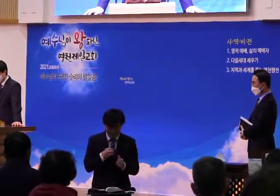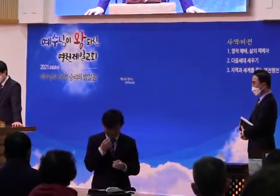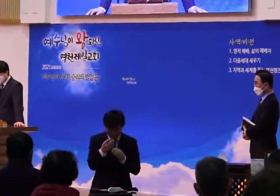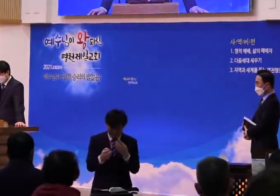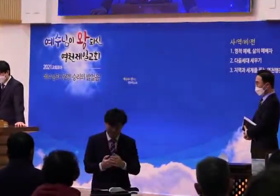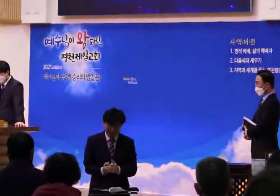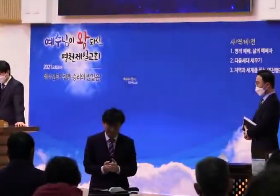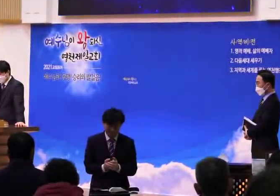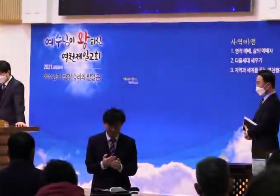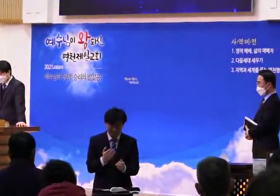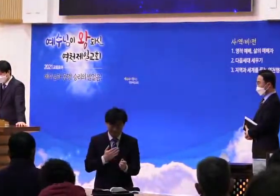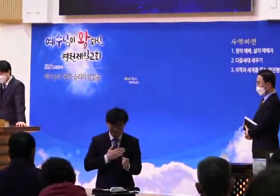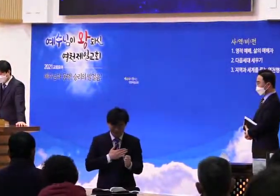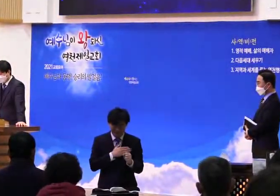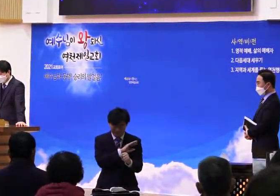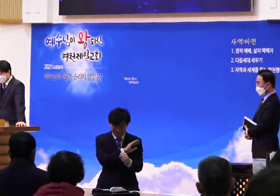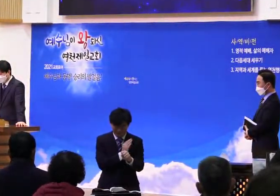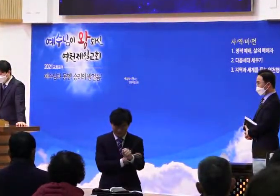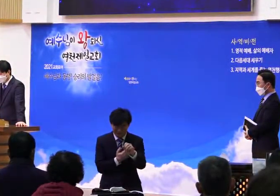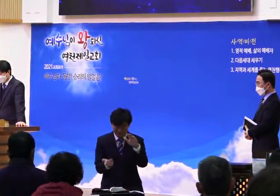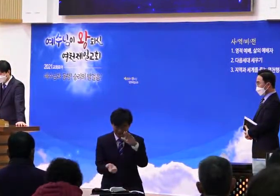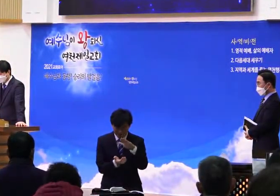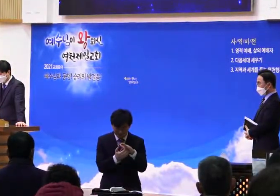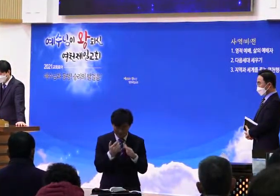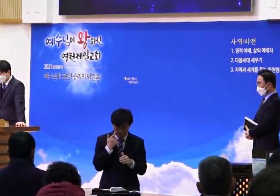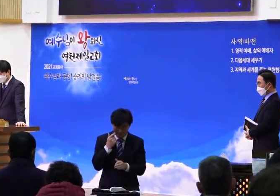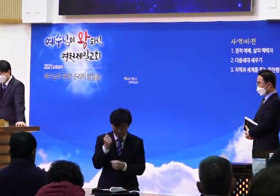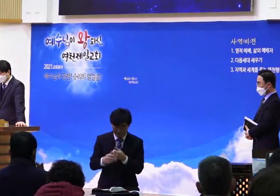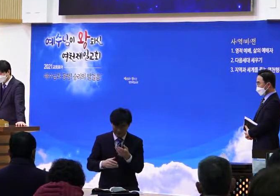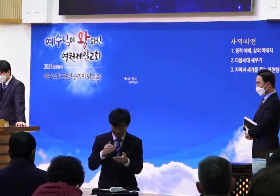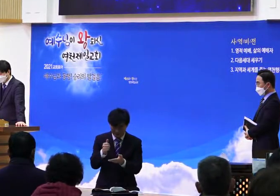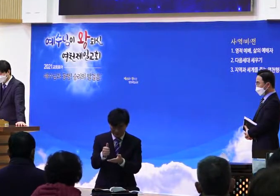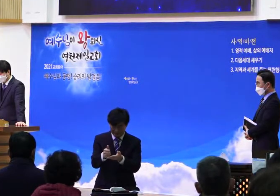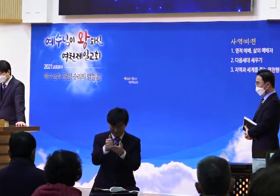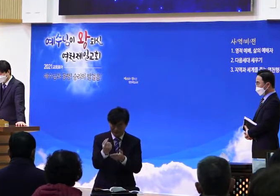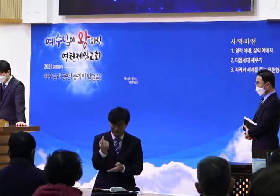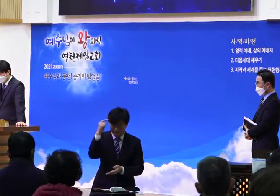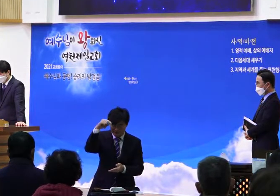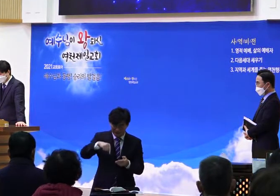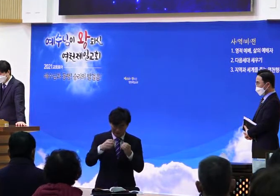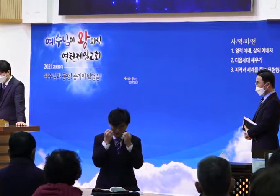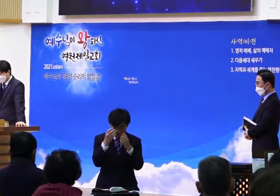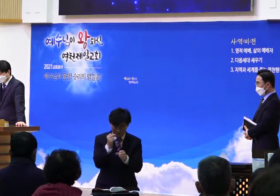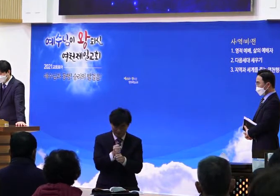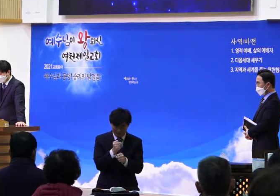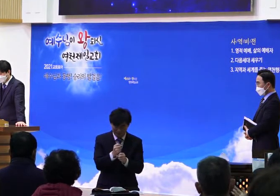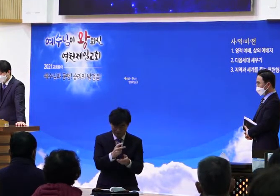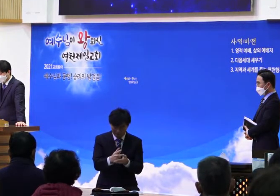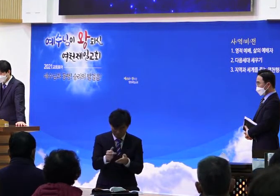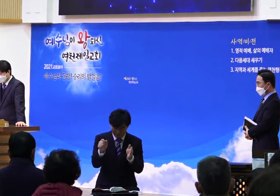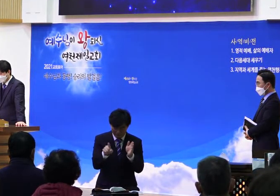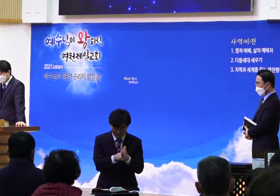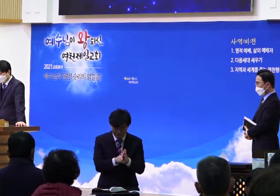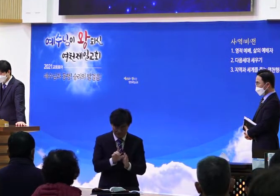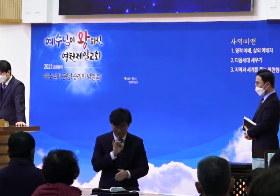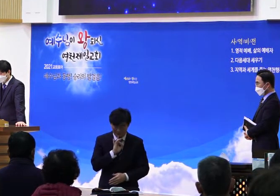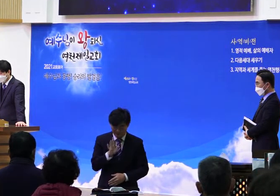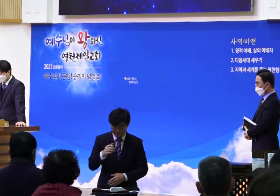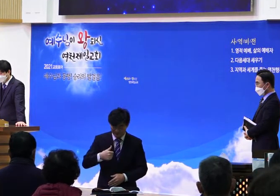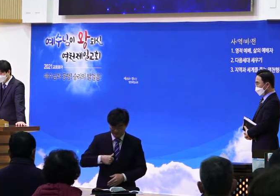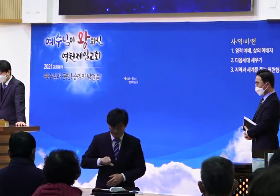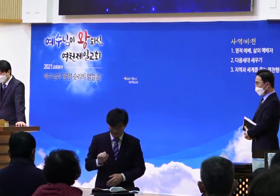고백하시겠습니다. 나는 전능하신 아버지 하나님 천지의 창조주를 믿습니다. 나는 그의 유일하신 아들 우리